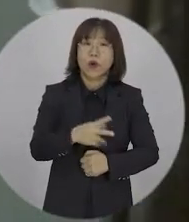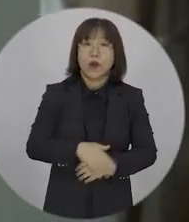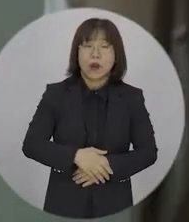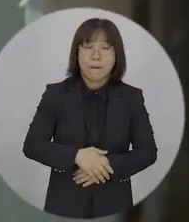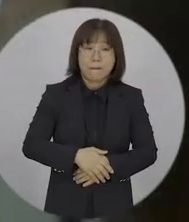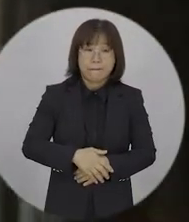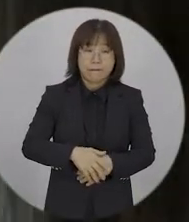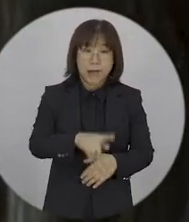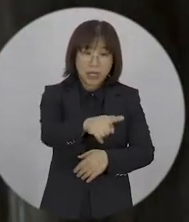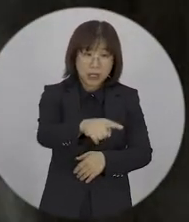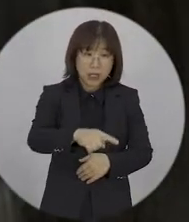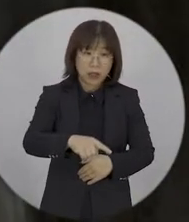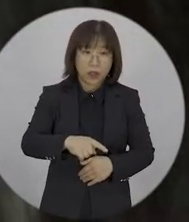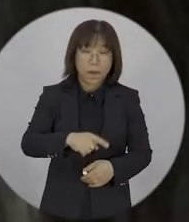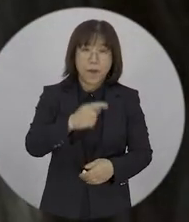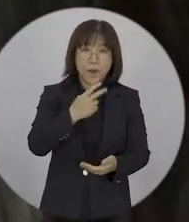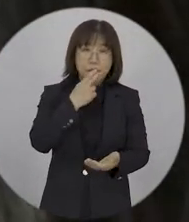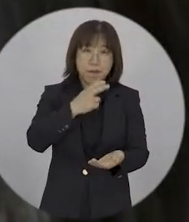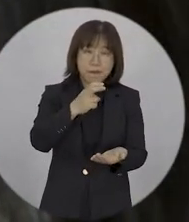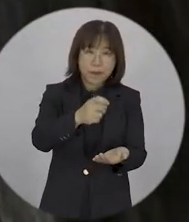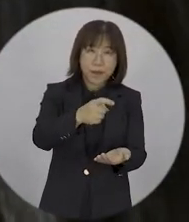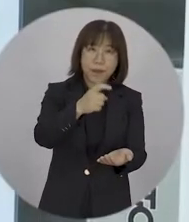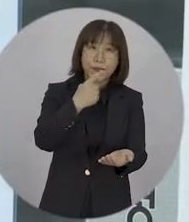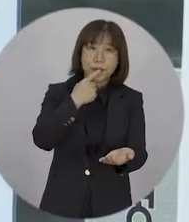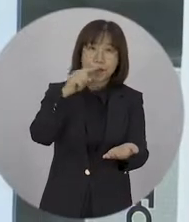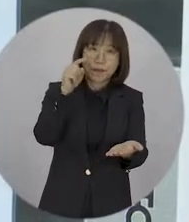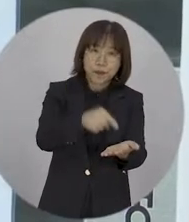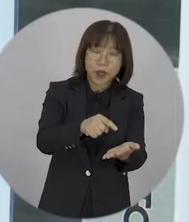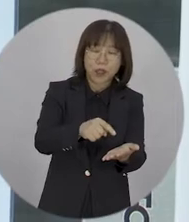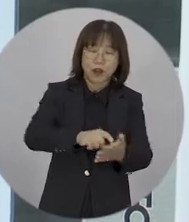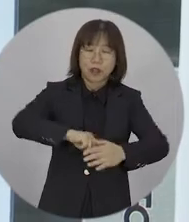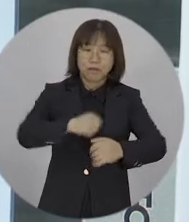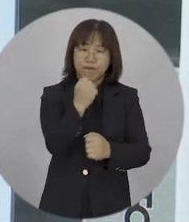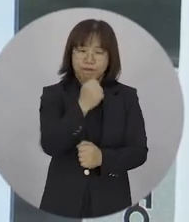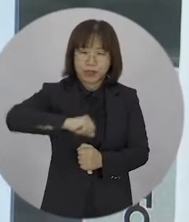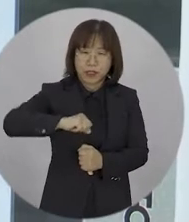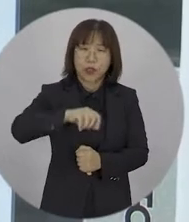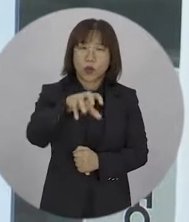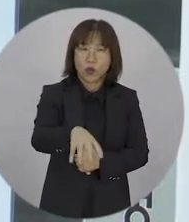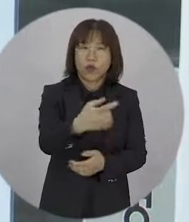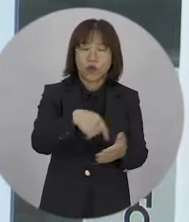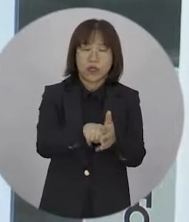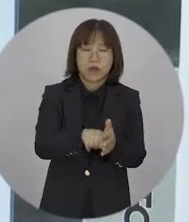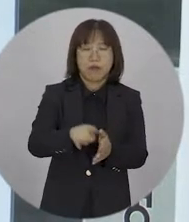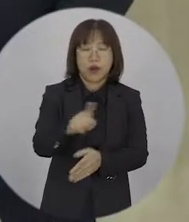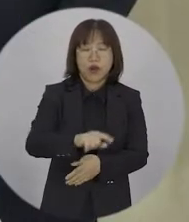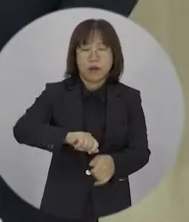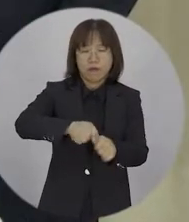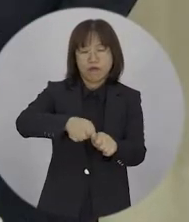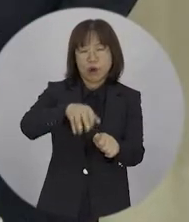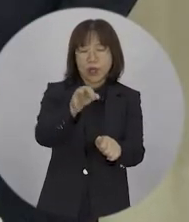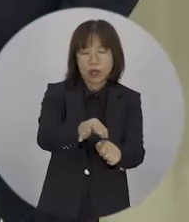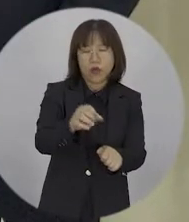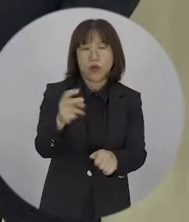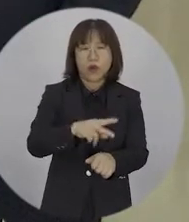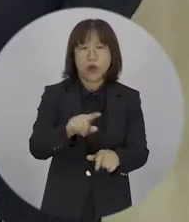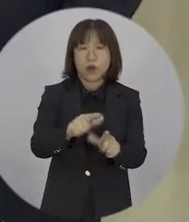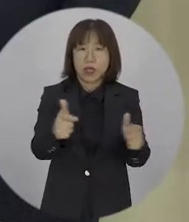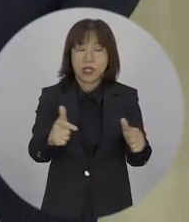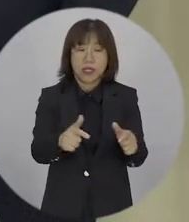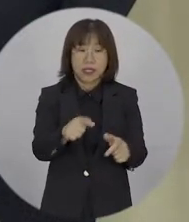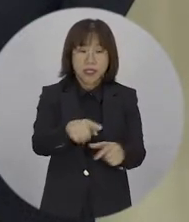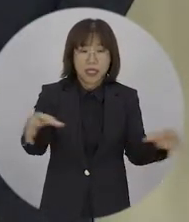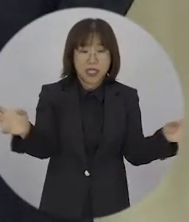미준수 시설에 대해서는 집합 금지명령 과태료 부과 등 을 강력 실시합니다 겨울철